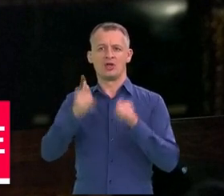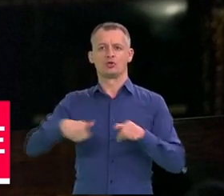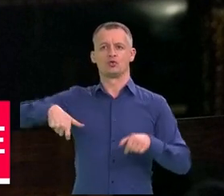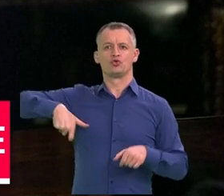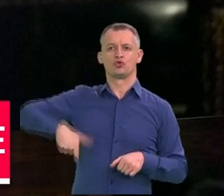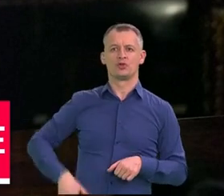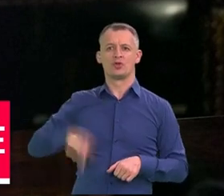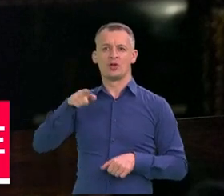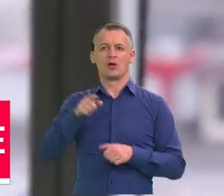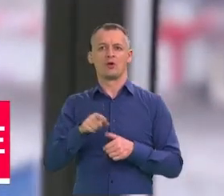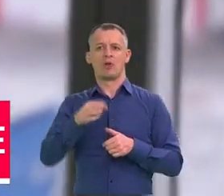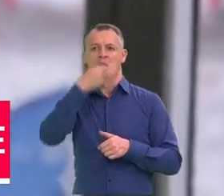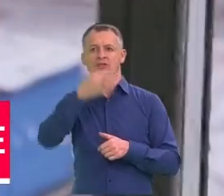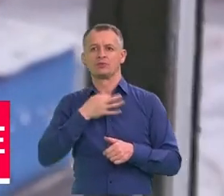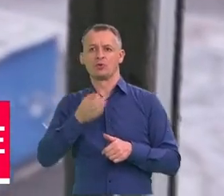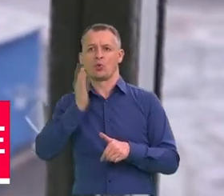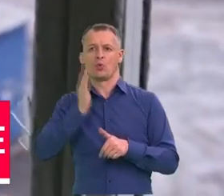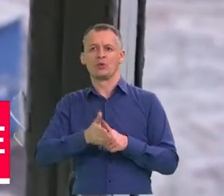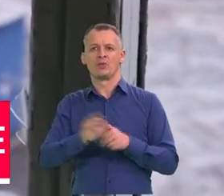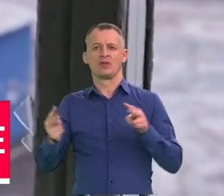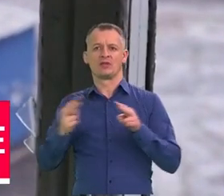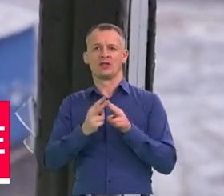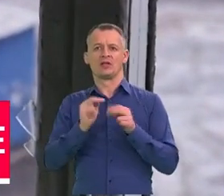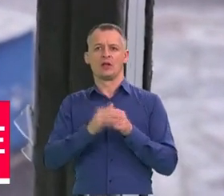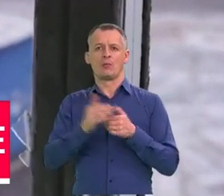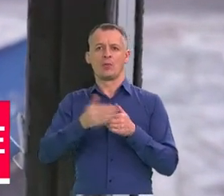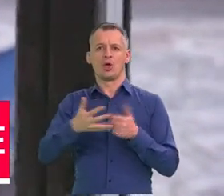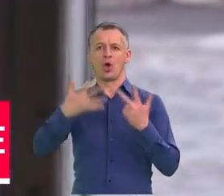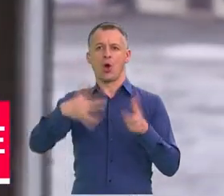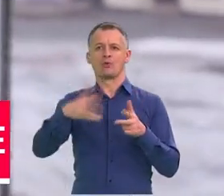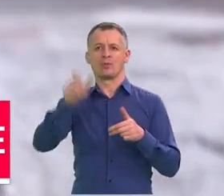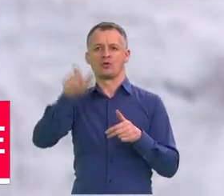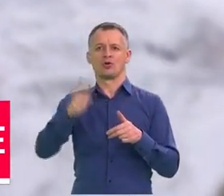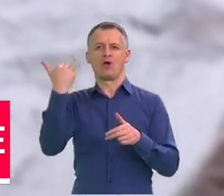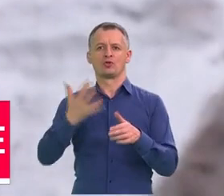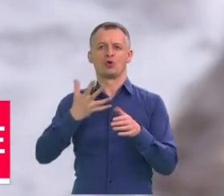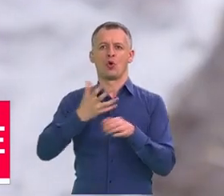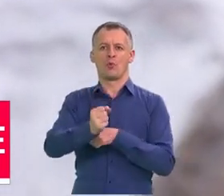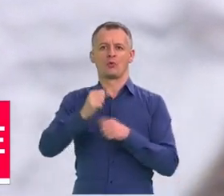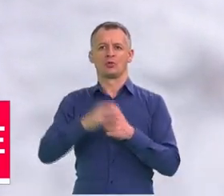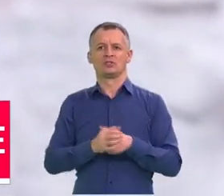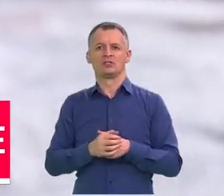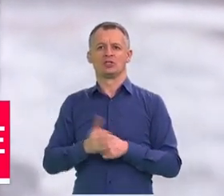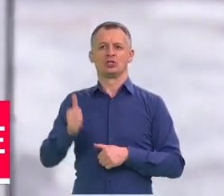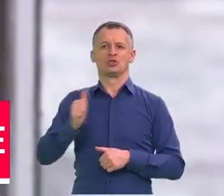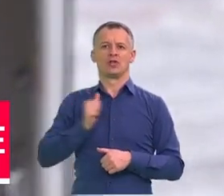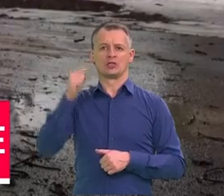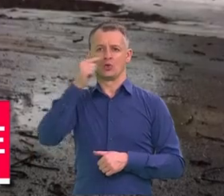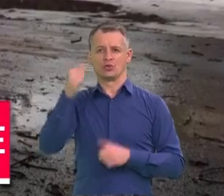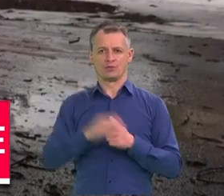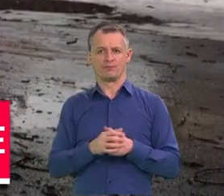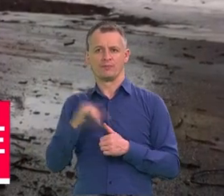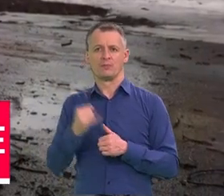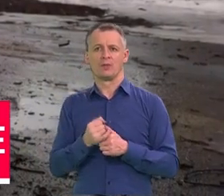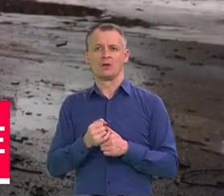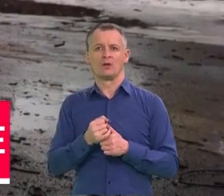від минулої ставки лише на його напрямку близько 800 вбитих ворогів. Росія взагалі не рахує людей, відправляючи